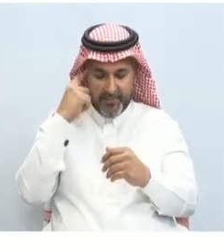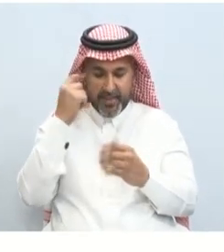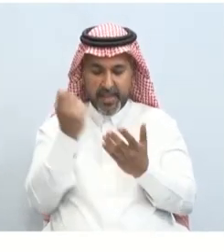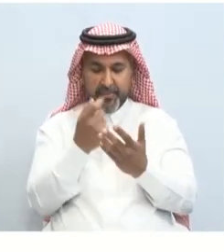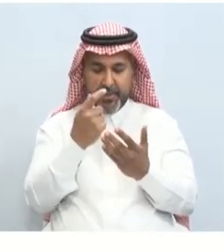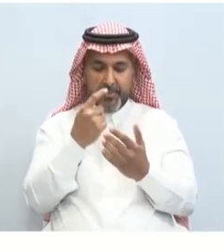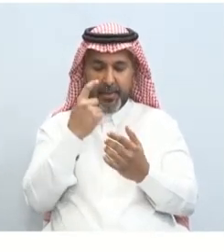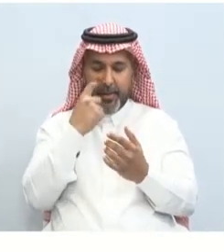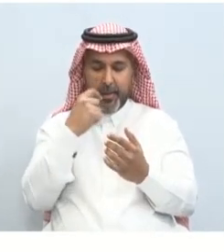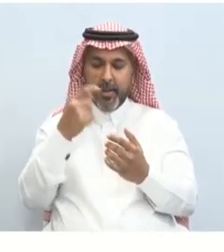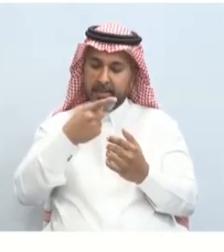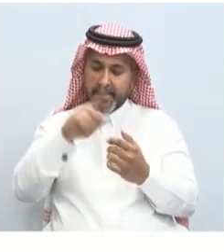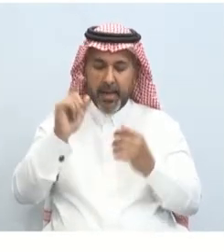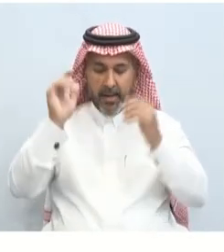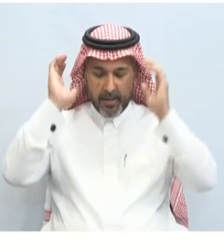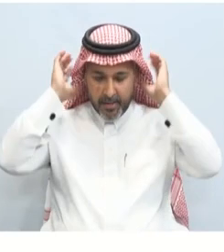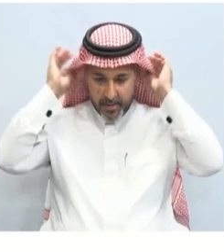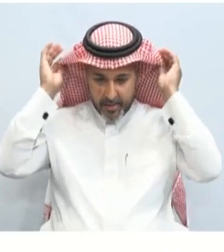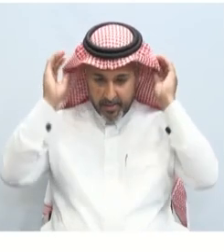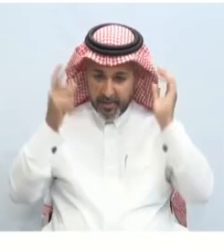يوجد نتيجه صادقه احسنتم